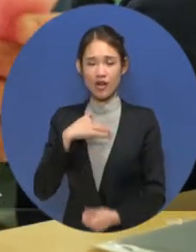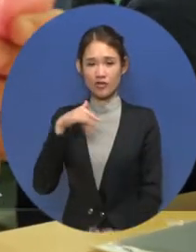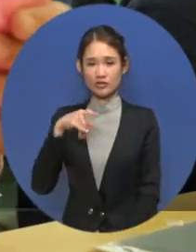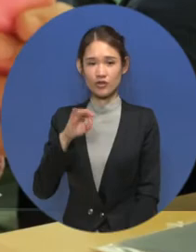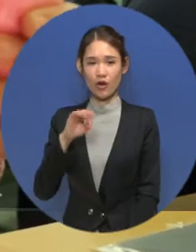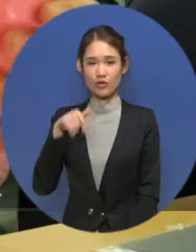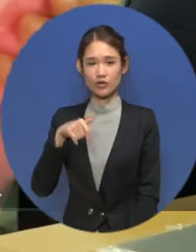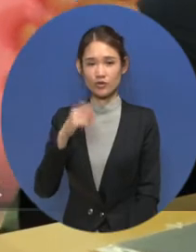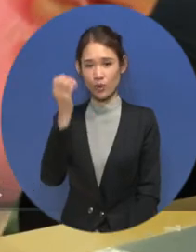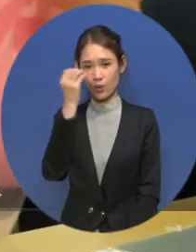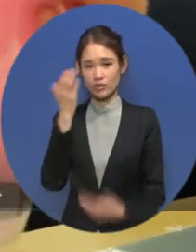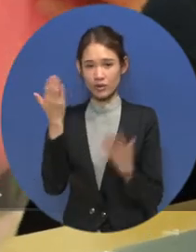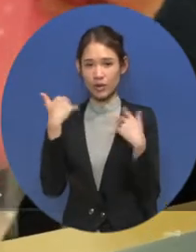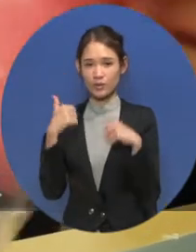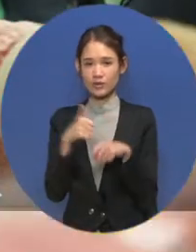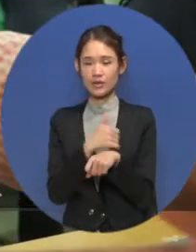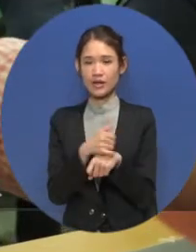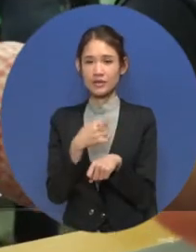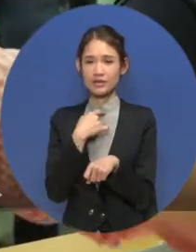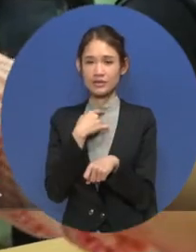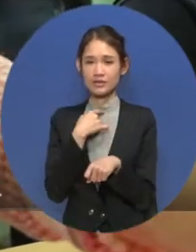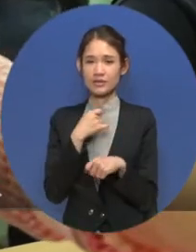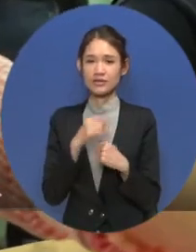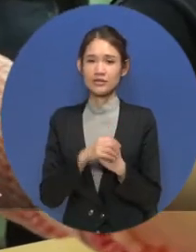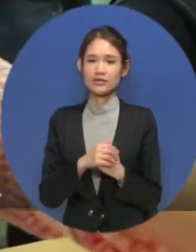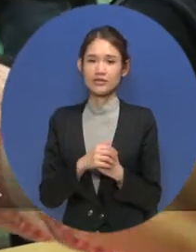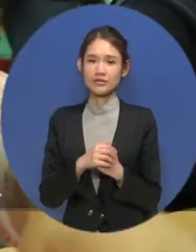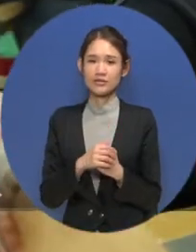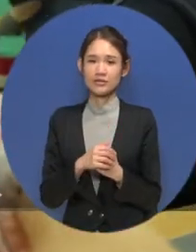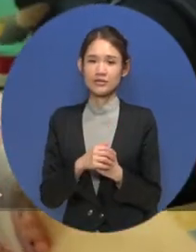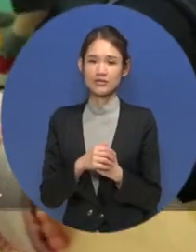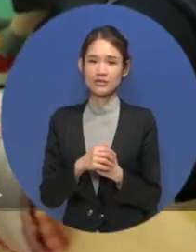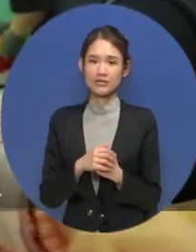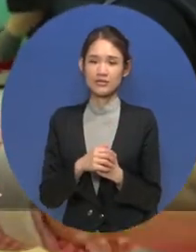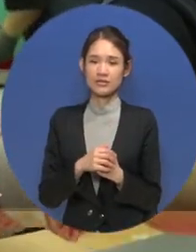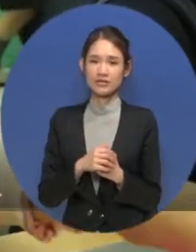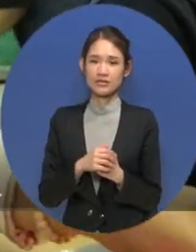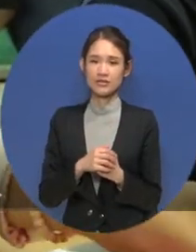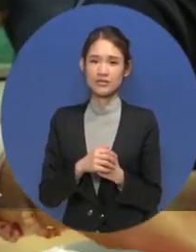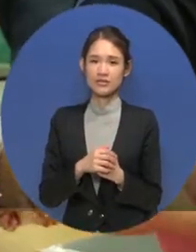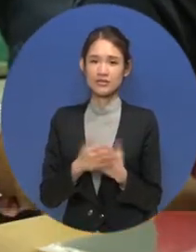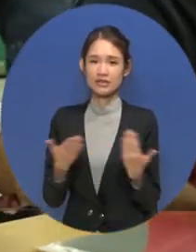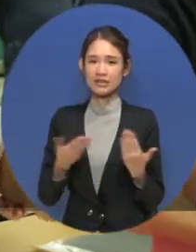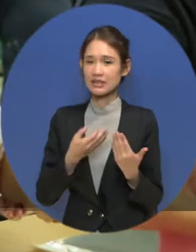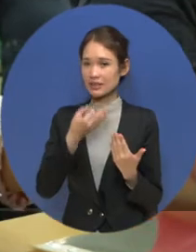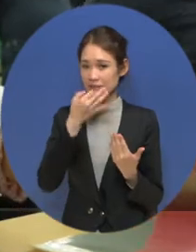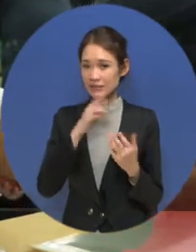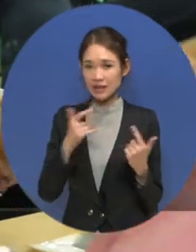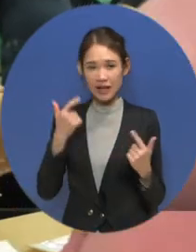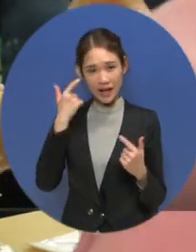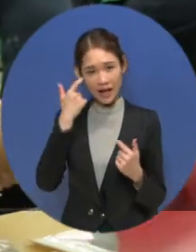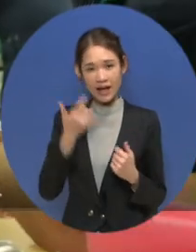현우고등학교 다녀요. 질문이 너무 어렵습니다. 네. 일 안 힘들어요?